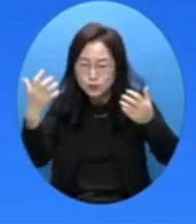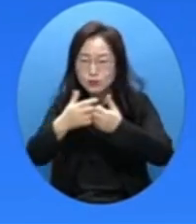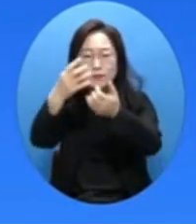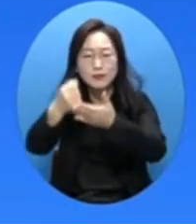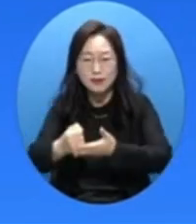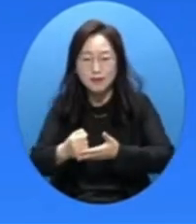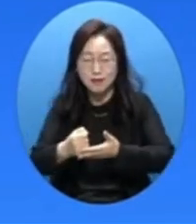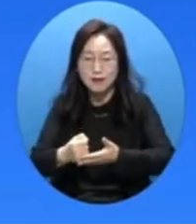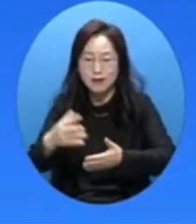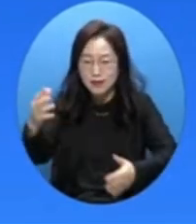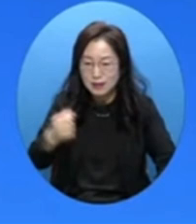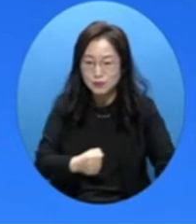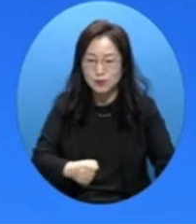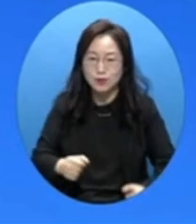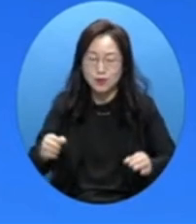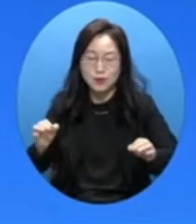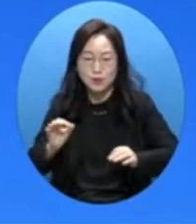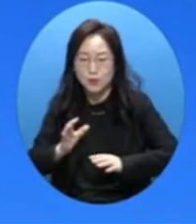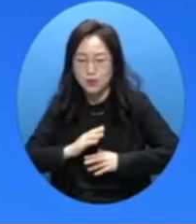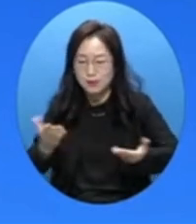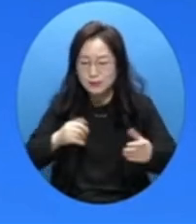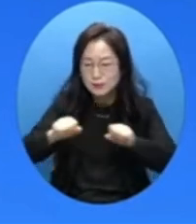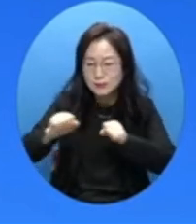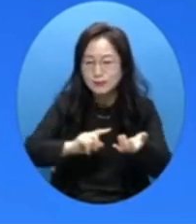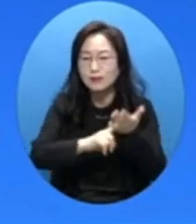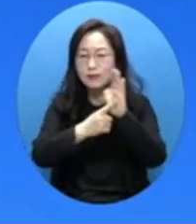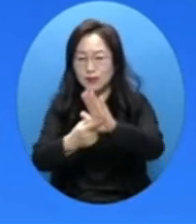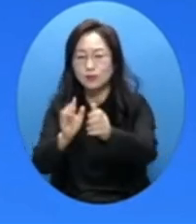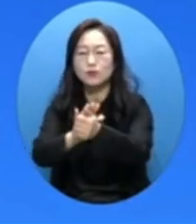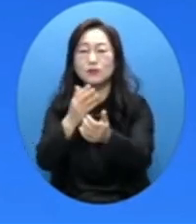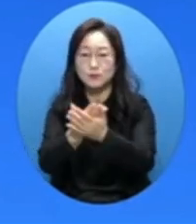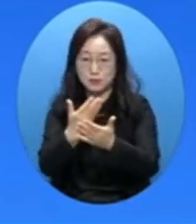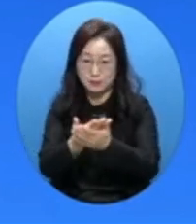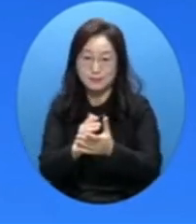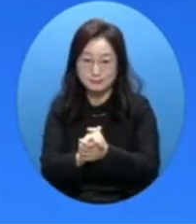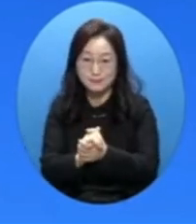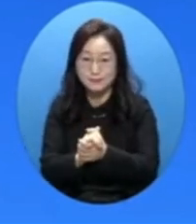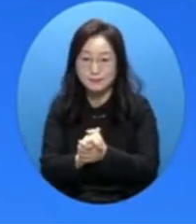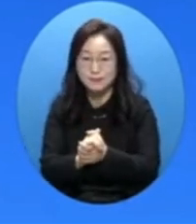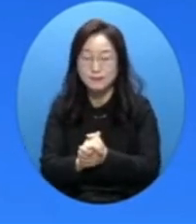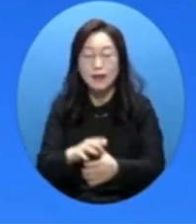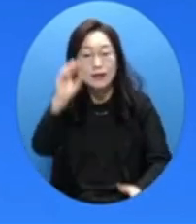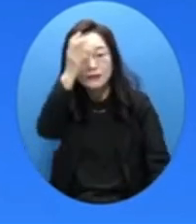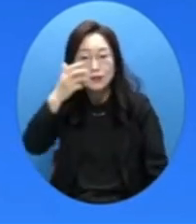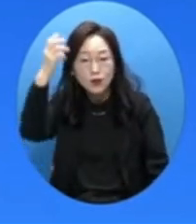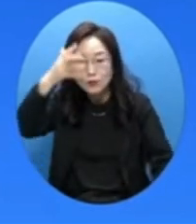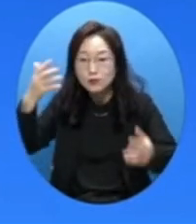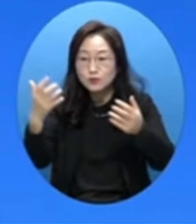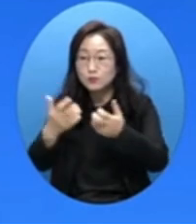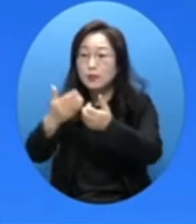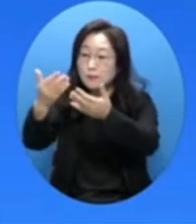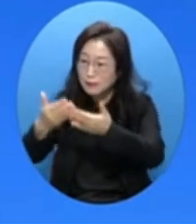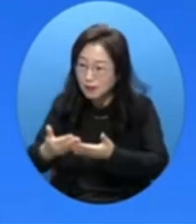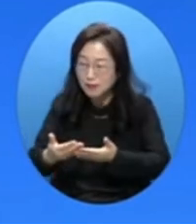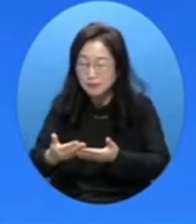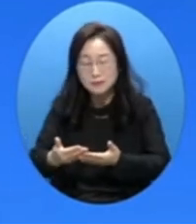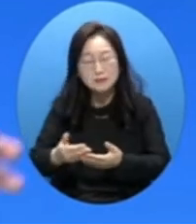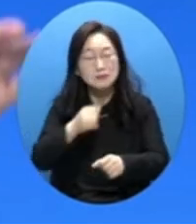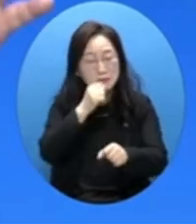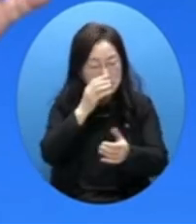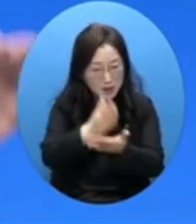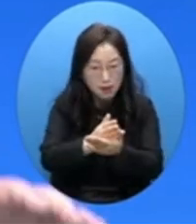성령 충만의 역사로 놀라운 역사를 이루게 하여 주시옵소서. 성령 충만을 받아도 되고 안 받아도 되는